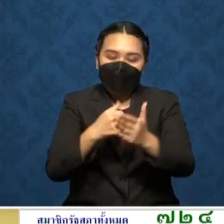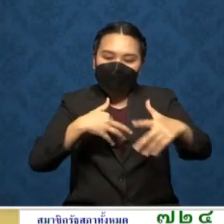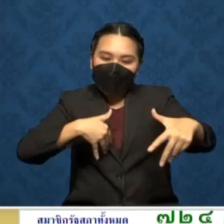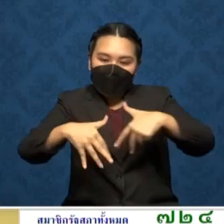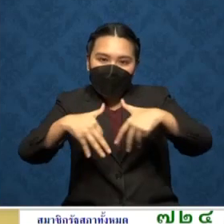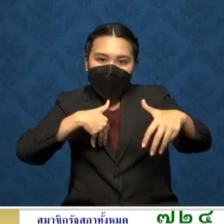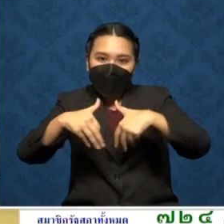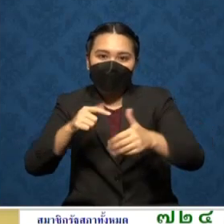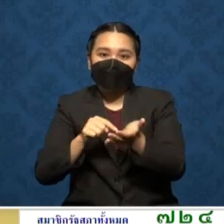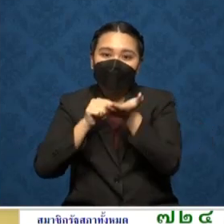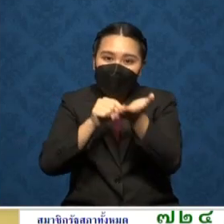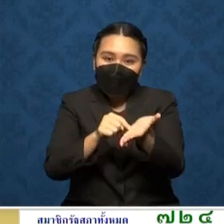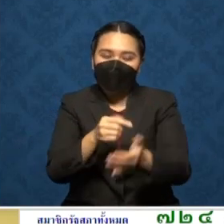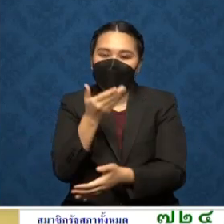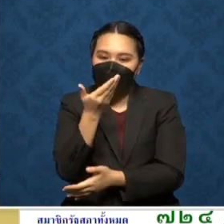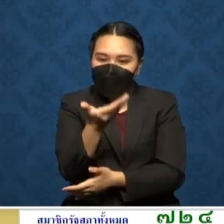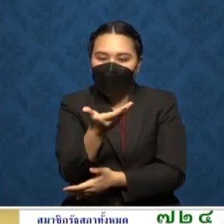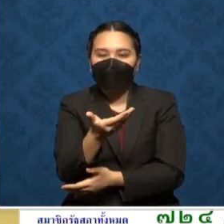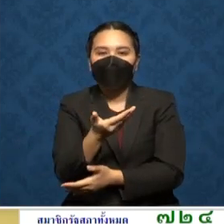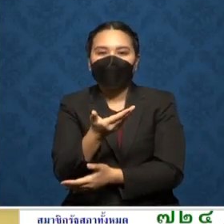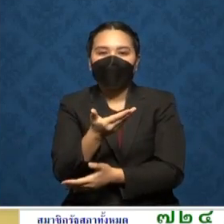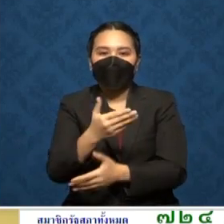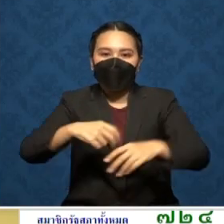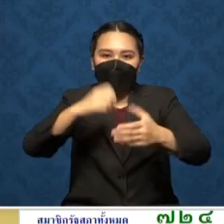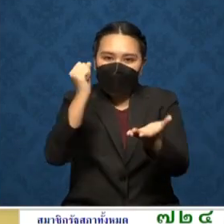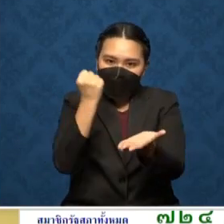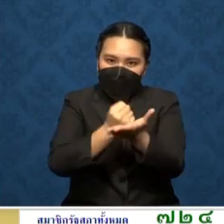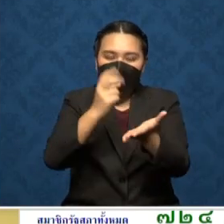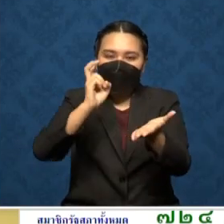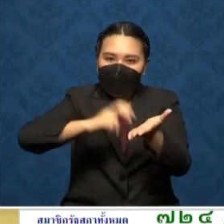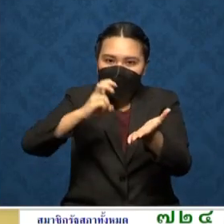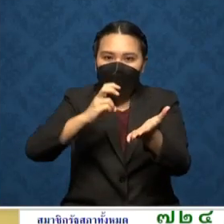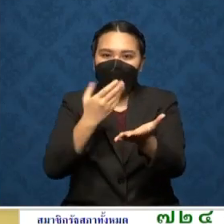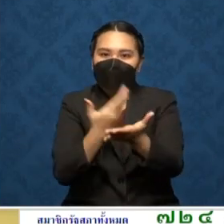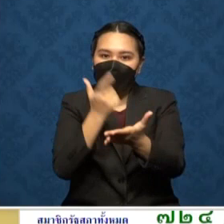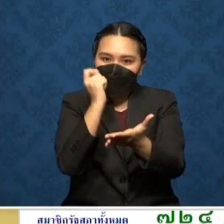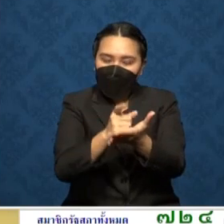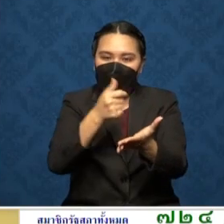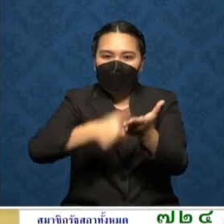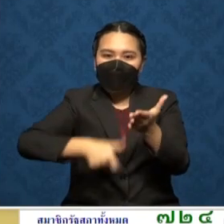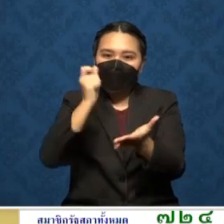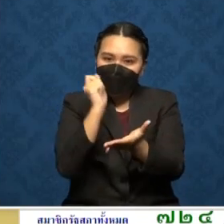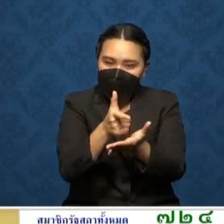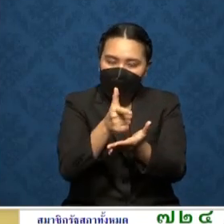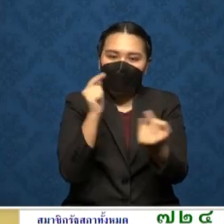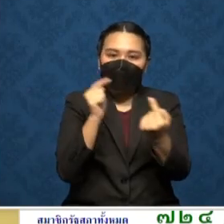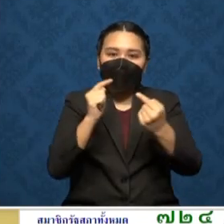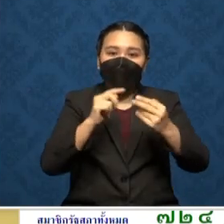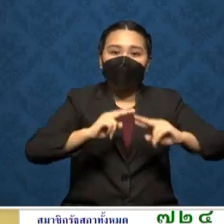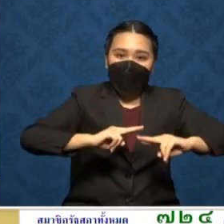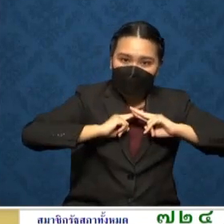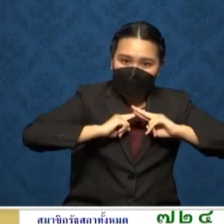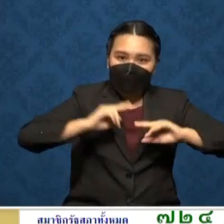นุญาตคำอนุมัติการจ่ายเงินการจ่ายค่าธรรมเนียมระหว่างเอกชนกับเจ้าหน้าที่ของ